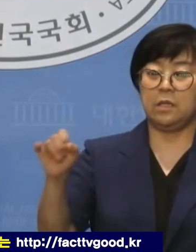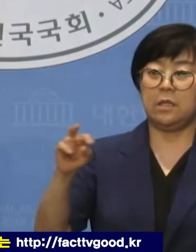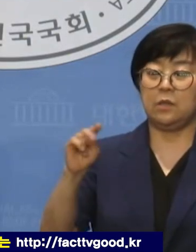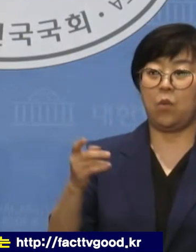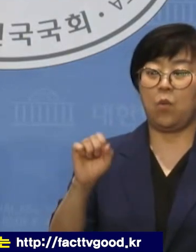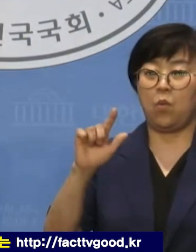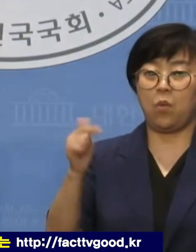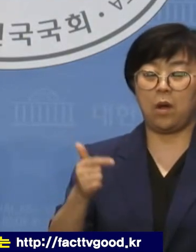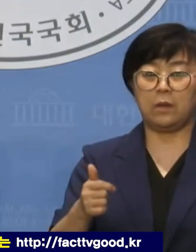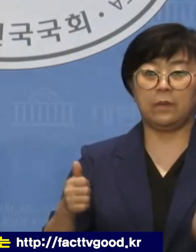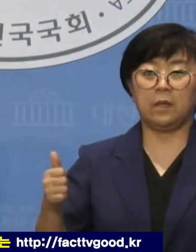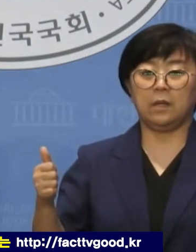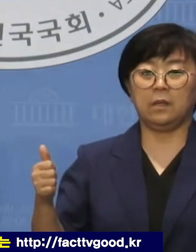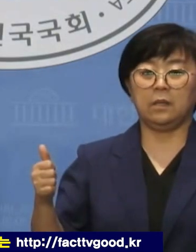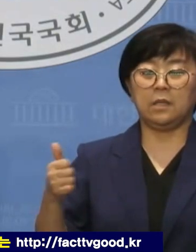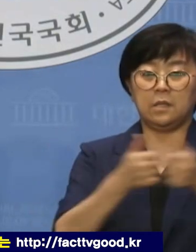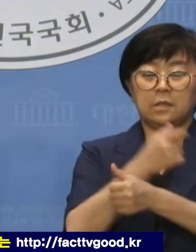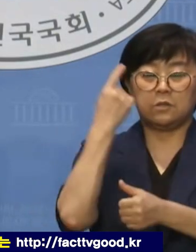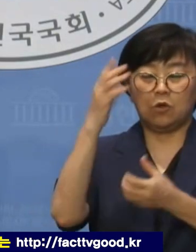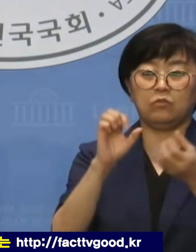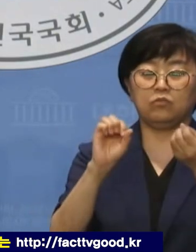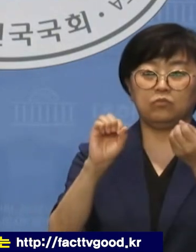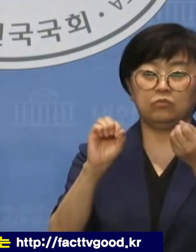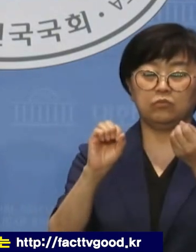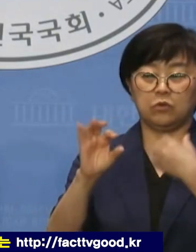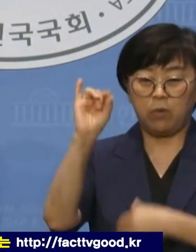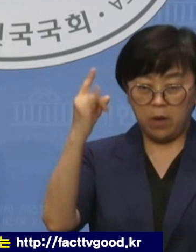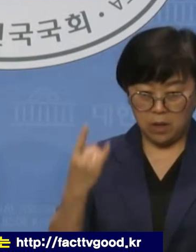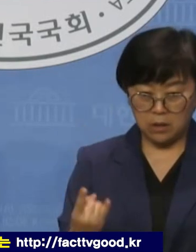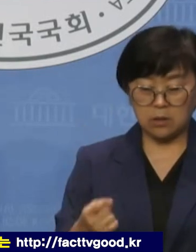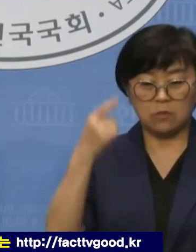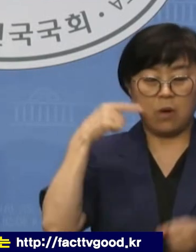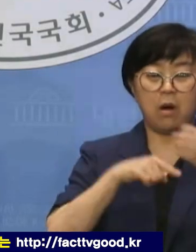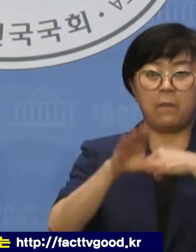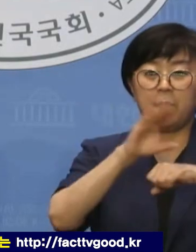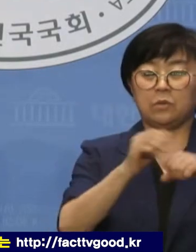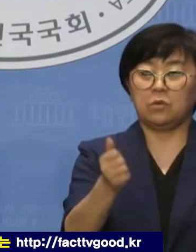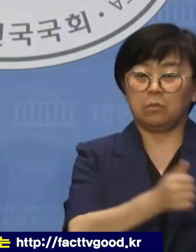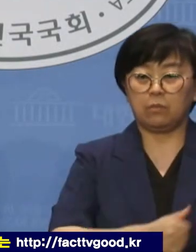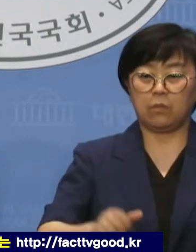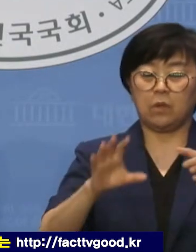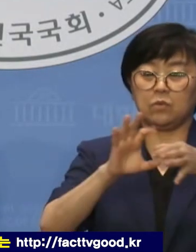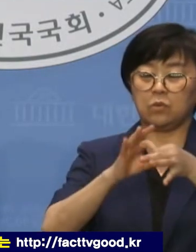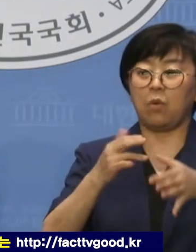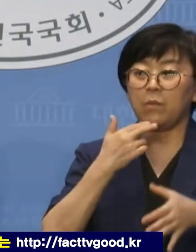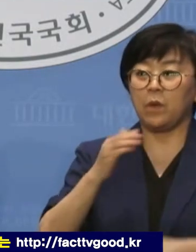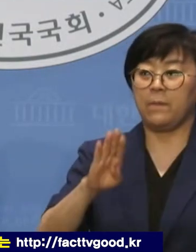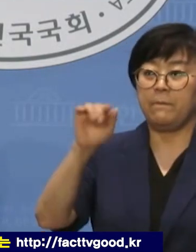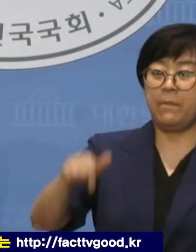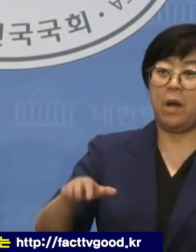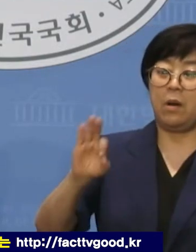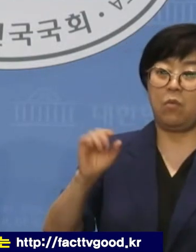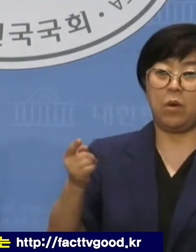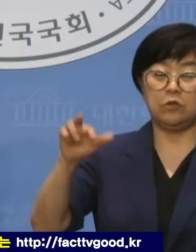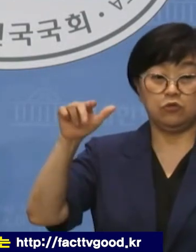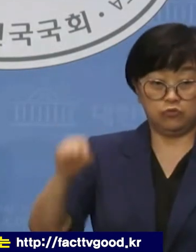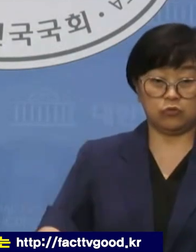이동관 씨에 대한 인사청문회를 진행했던 과방위 민주당 의원들 그리고 무소속 박완주 의원까지